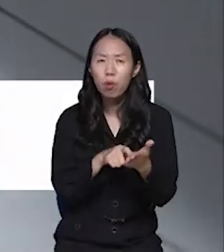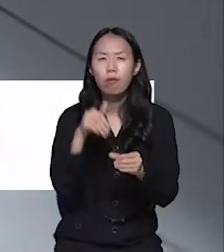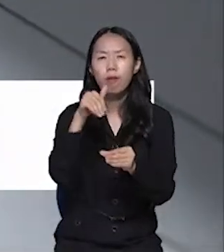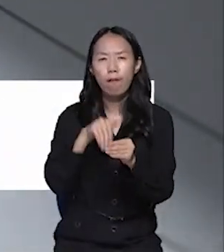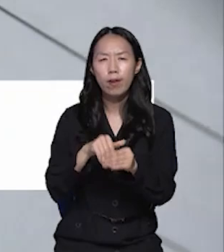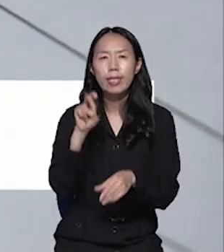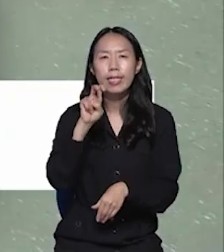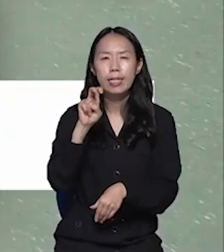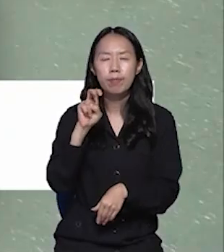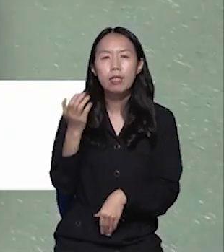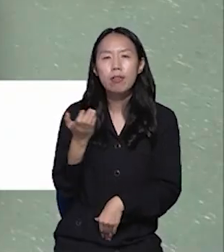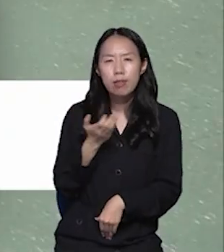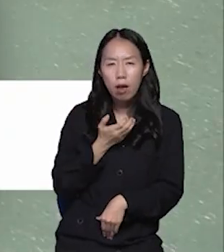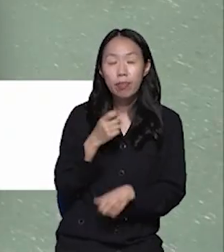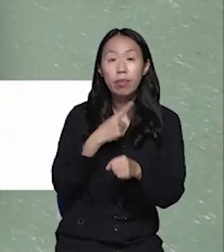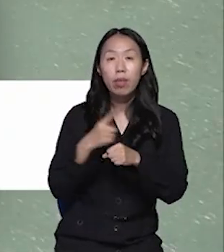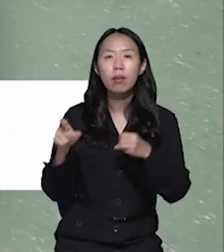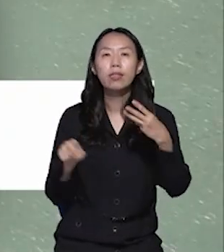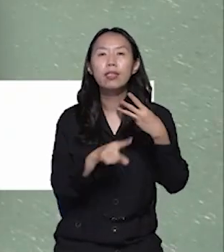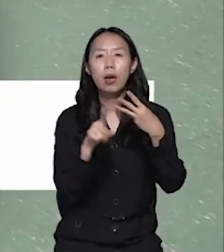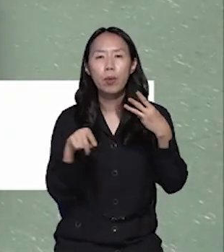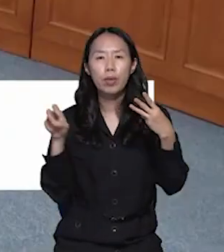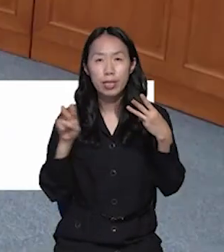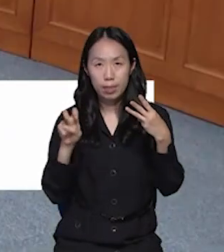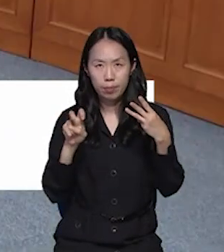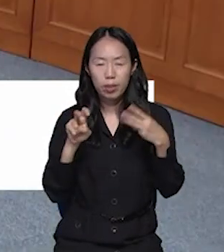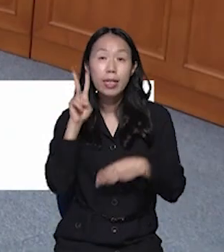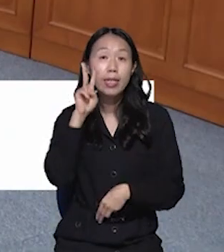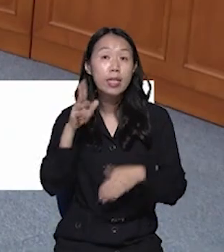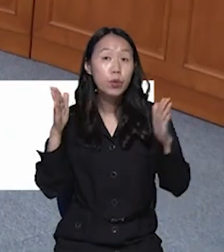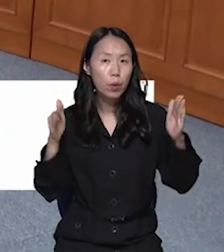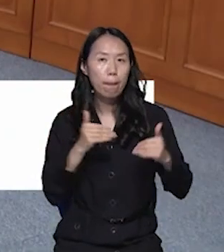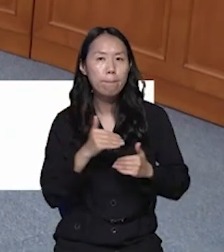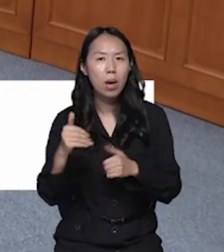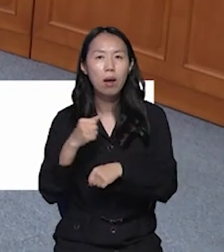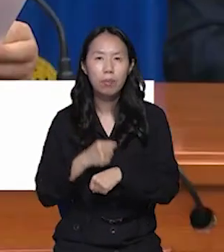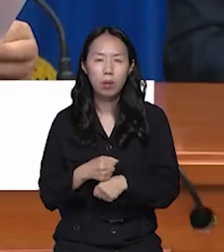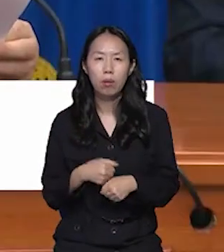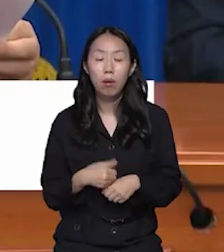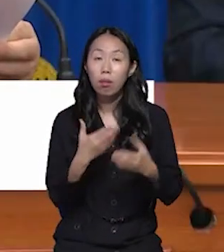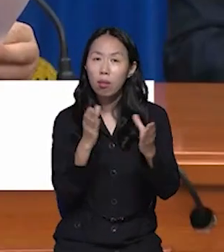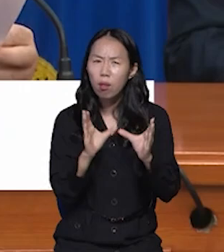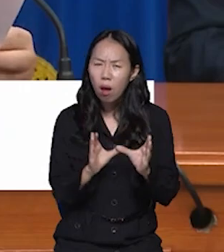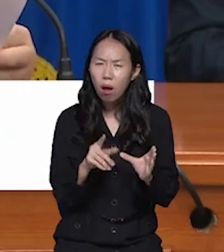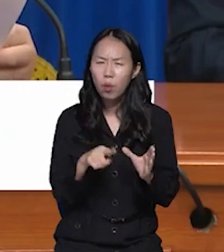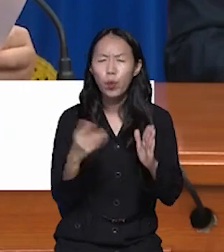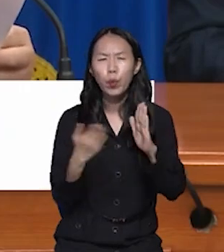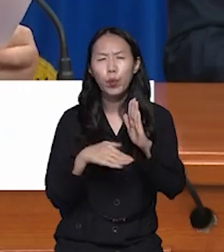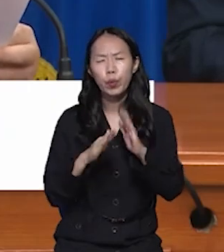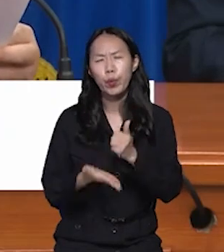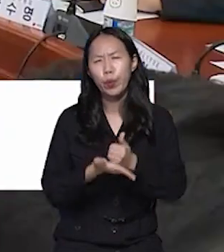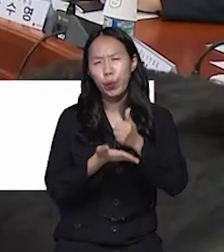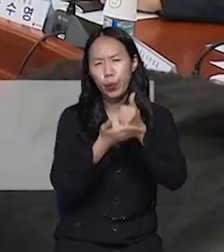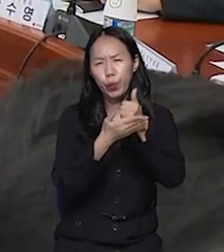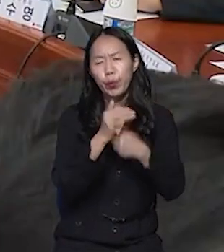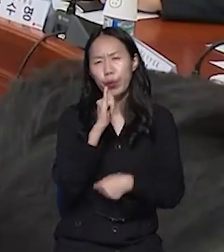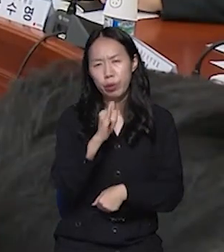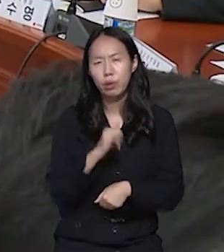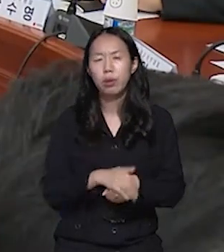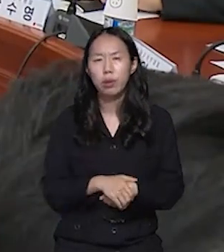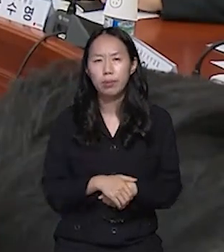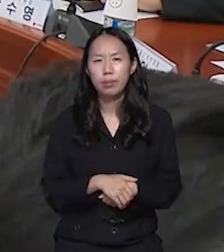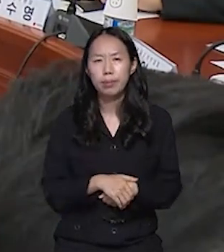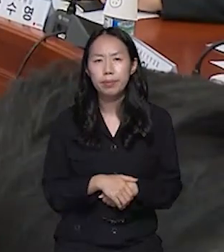전인 내년 3월 21일부터 이틀간 진행됩니다 정당공천 작업도 후보등록 직전까지 진행될